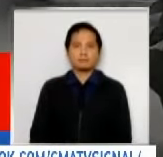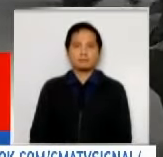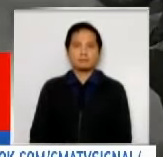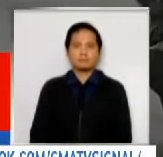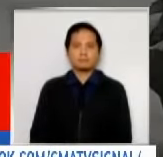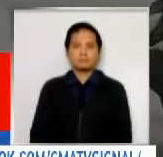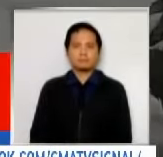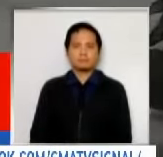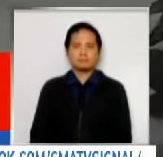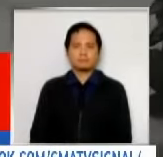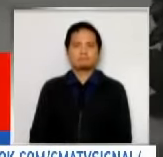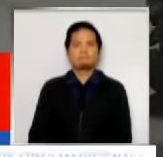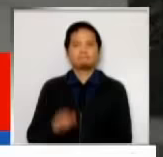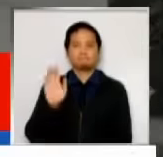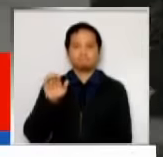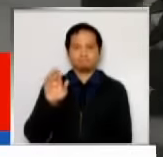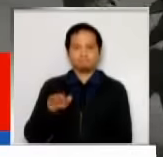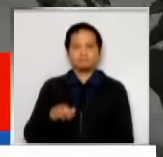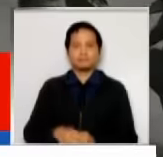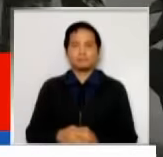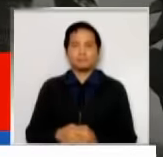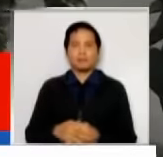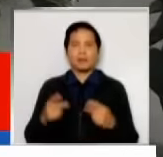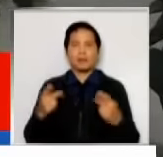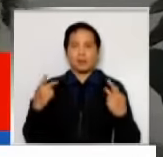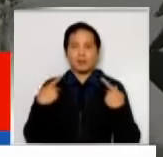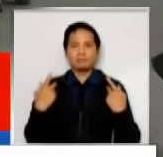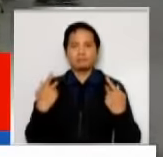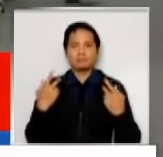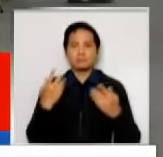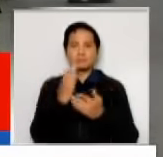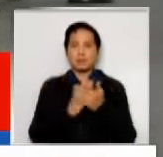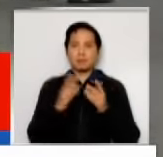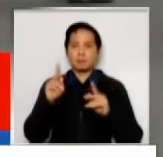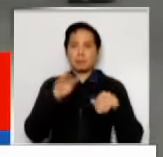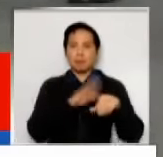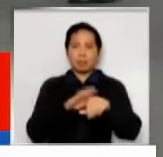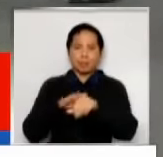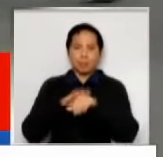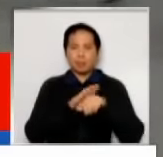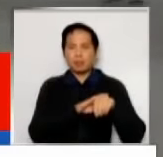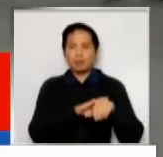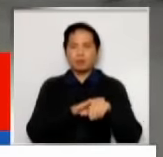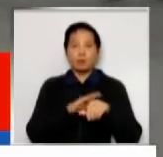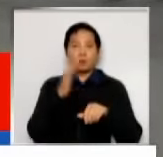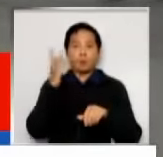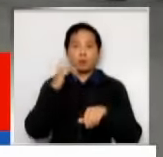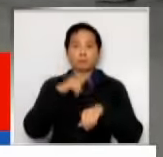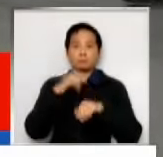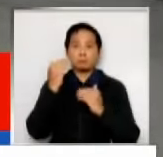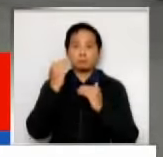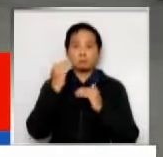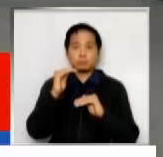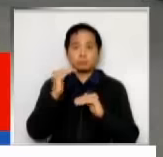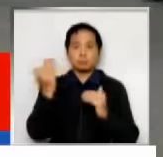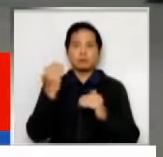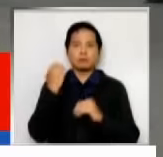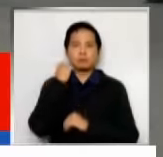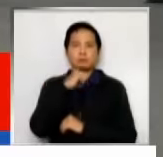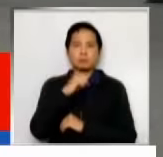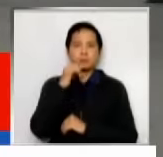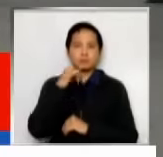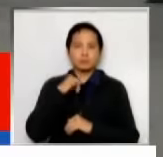Igan, mayroon pa rin ilang nasita sa mas pinalawig na curfew sa NCR Plus bubble kagabi. Samantala, nagikot naman